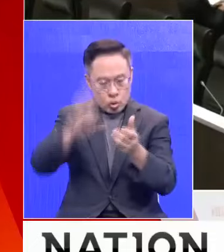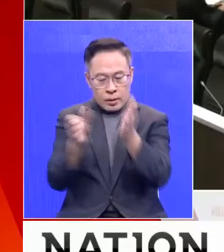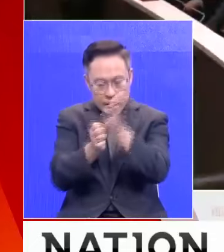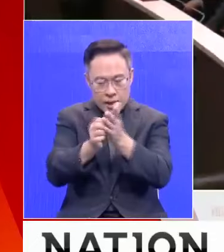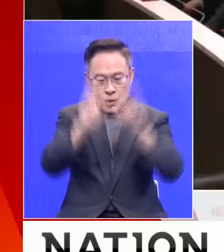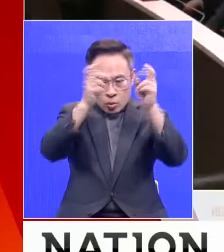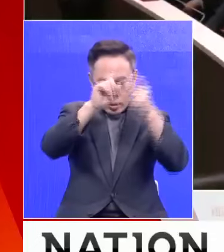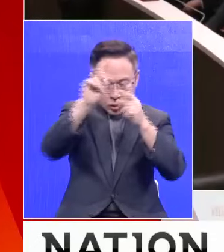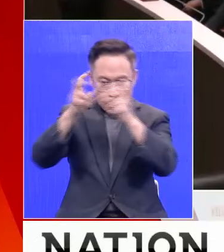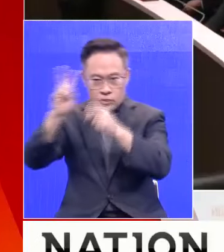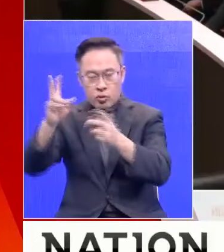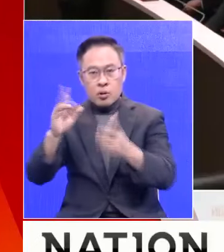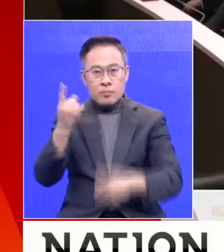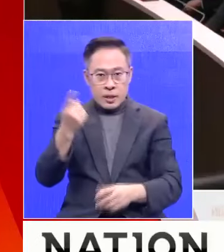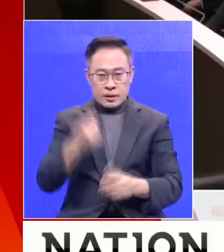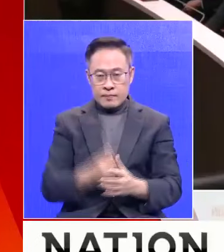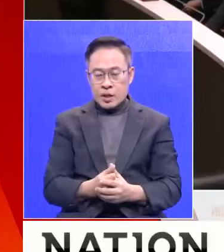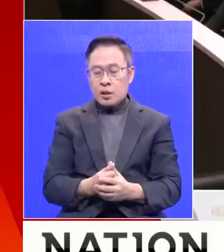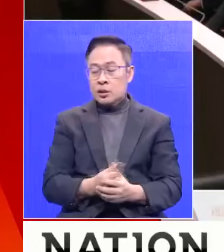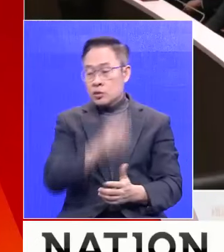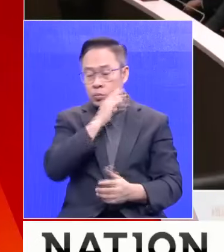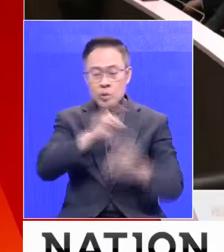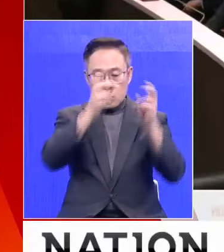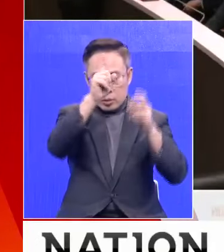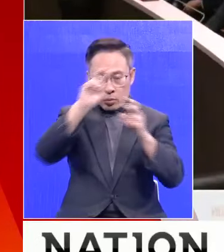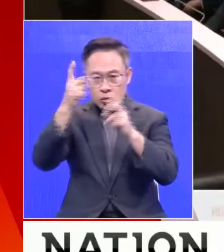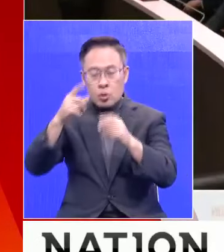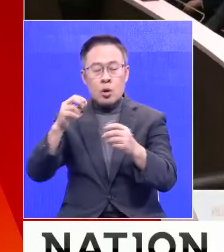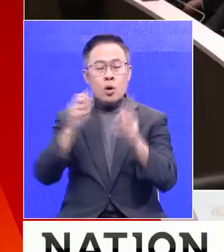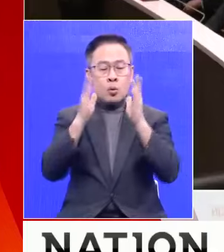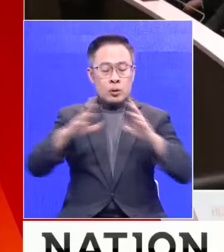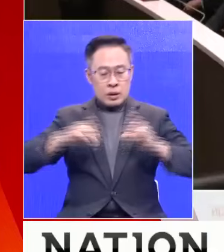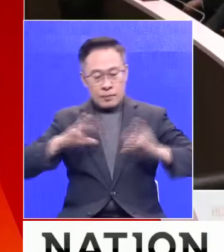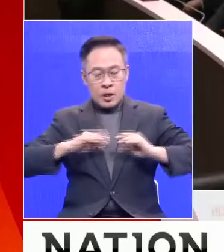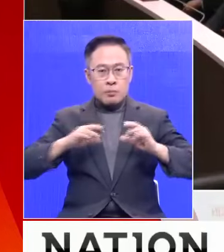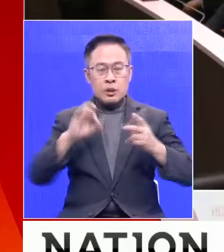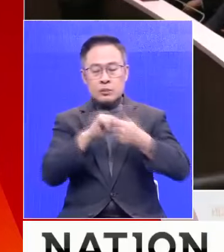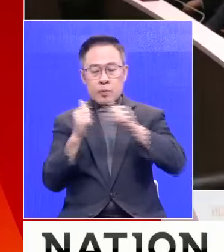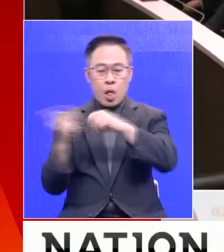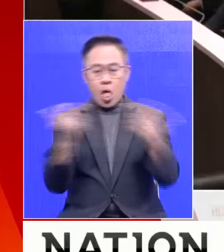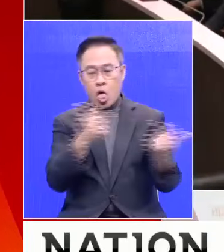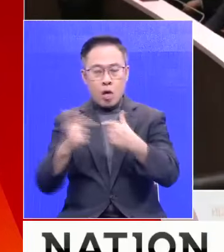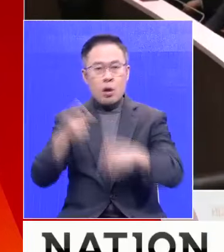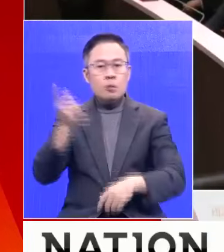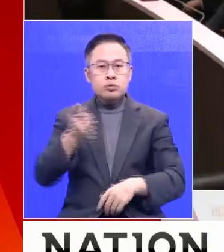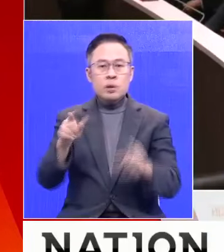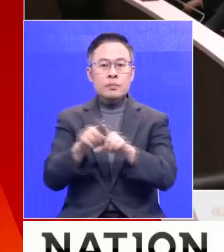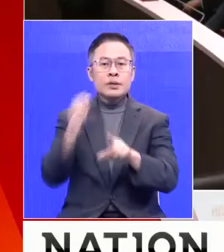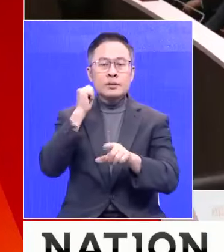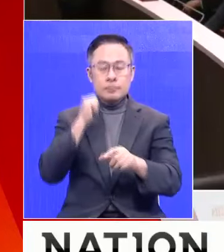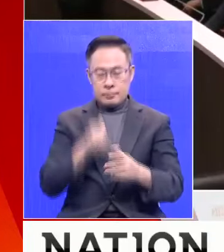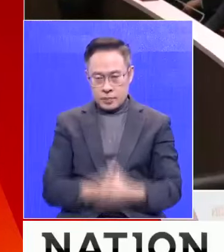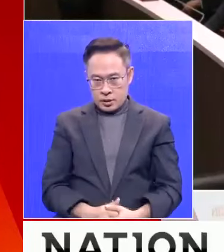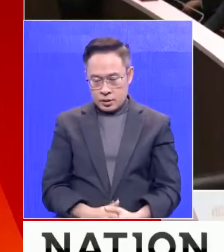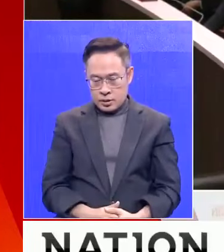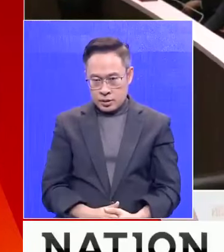ม่ไม่สามารถแก้ปัญหาความเห็นที่แตกต่างทางการเมืองในบริบทปัจจุบันได้คือย้อนกลับไปอีกครั้งหนึ่งก็คือคำถ